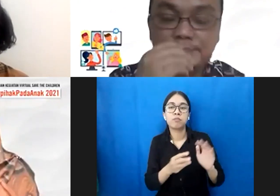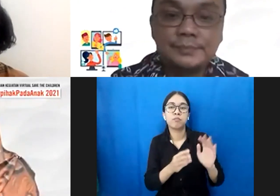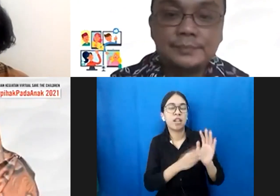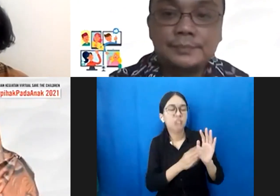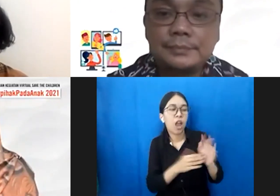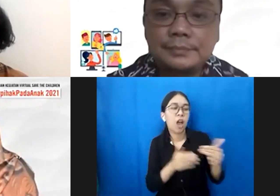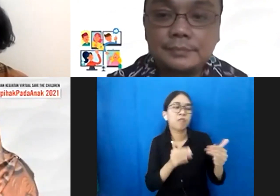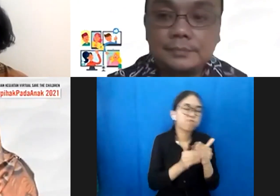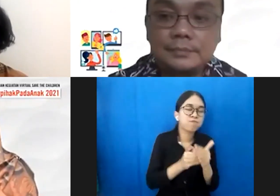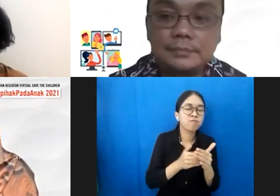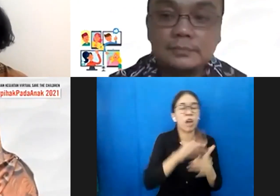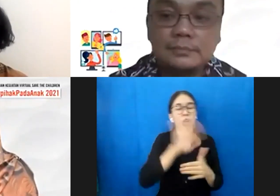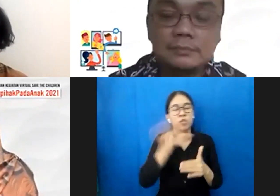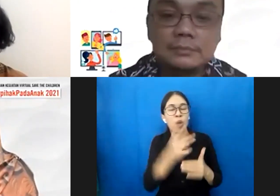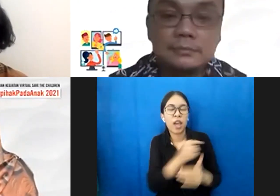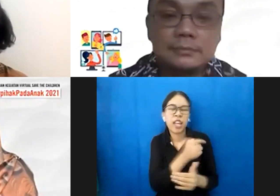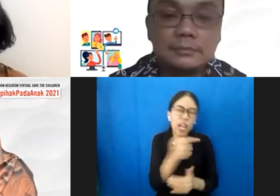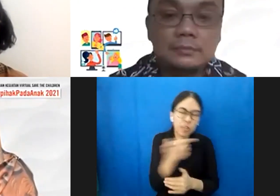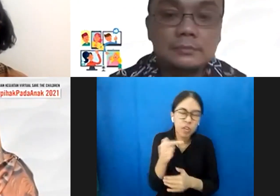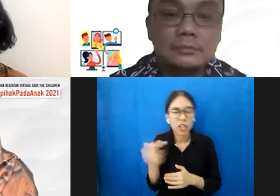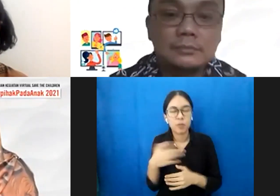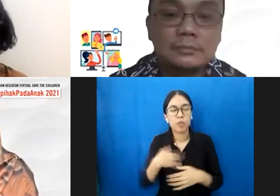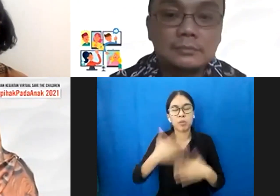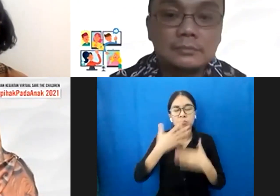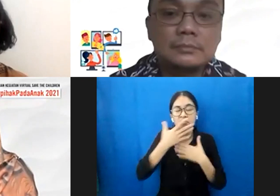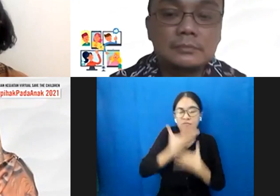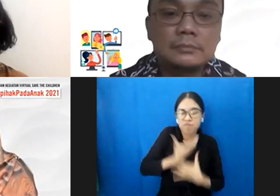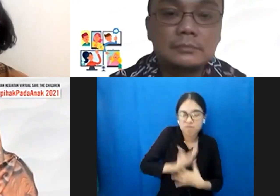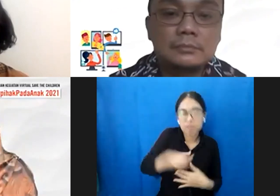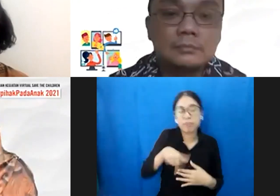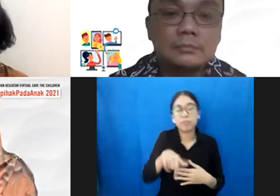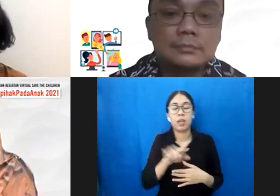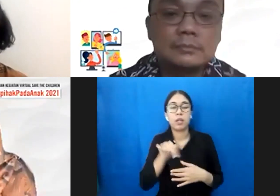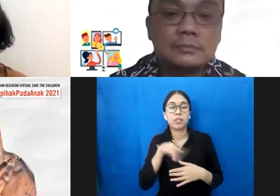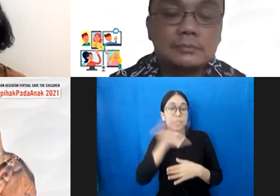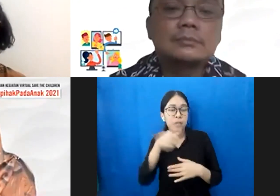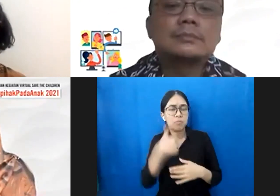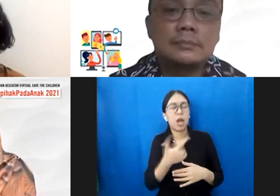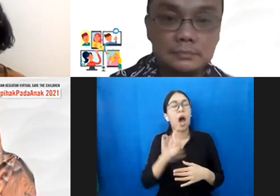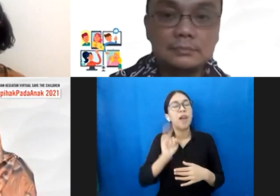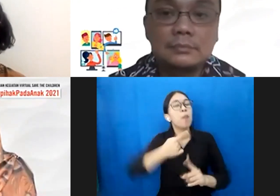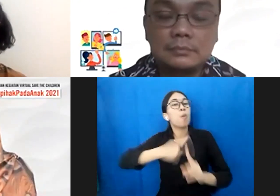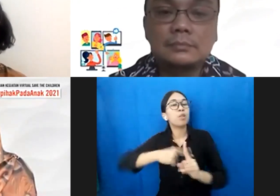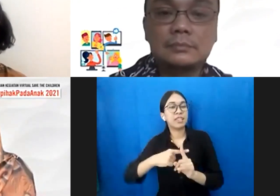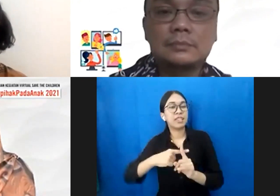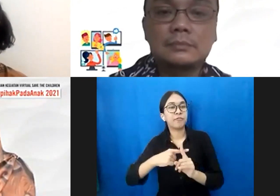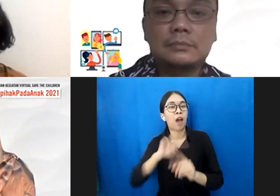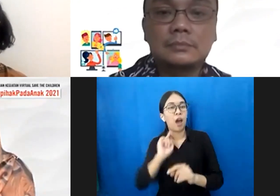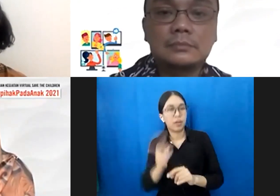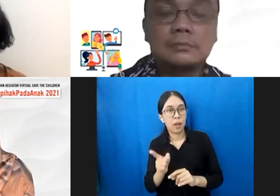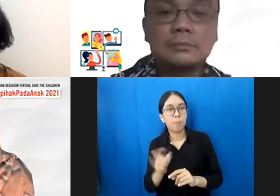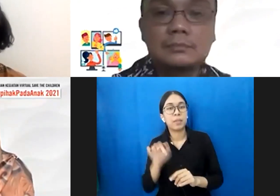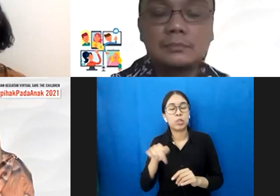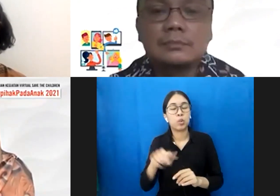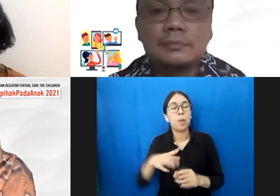yang negatif atau menyedihkan yang terjadi dalam diri kita, kita selalu bisa mengambil sisi positif dari hal tersebut. Dan ini adalah